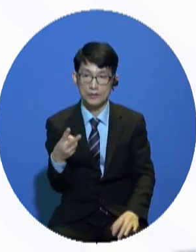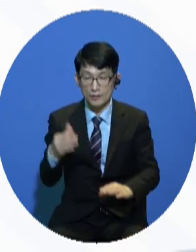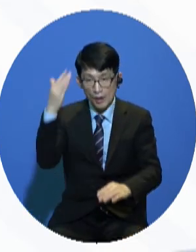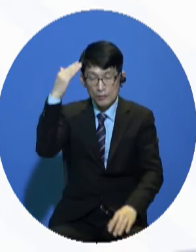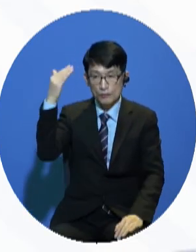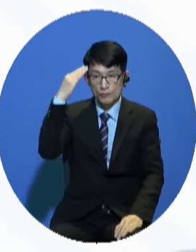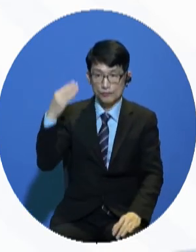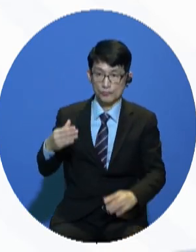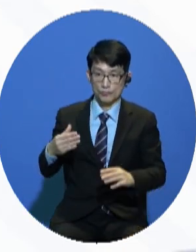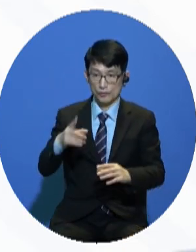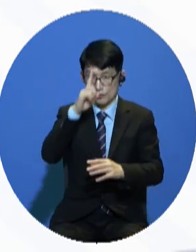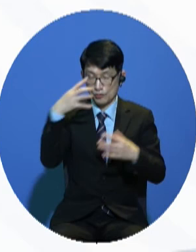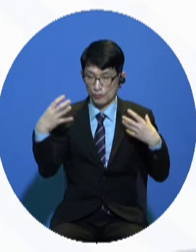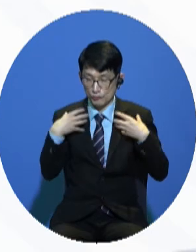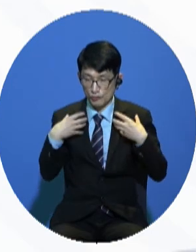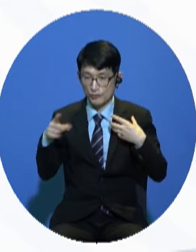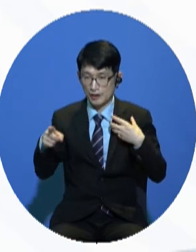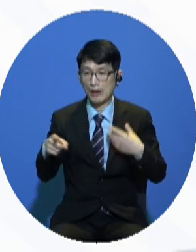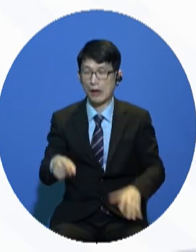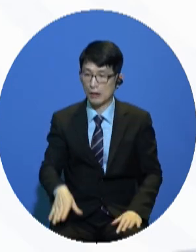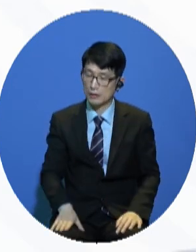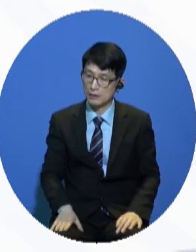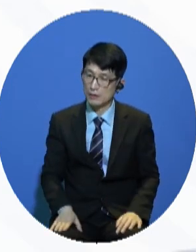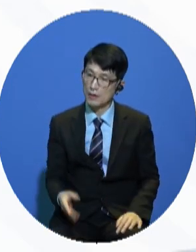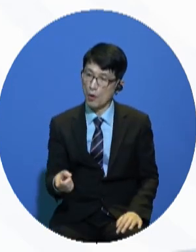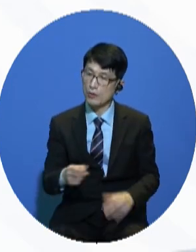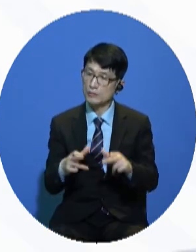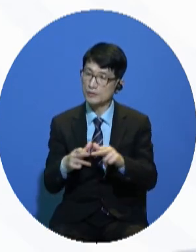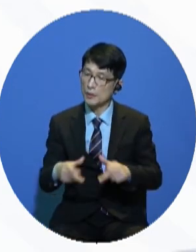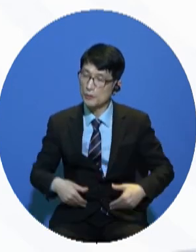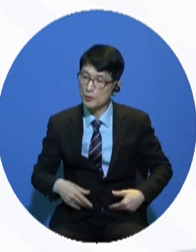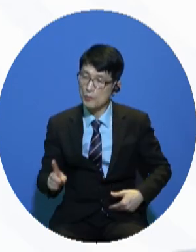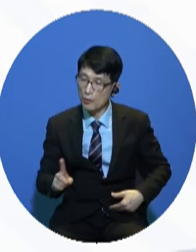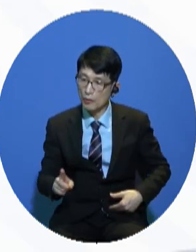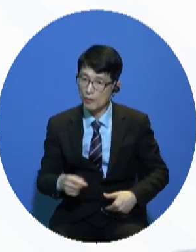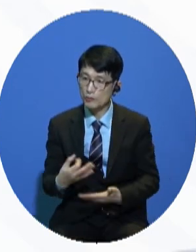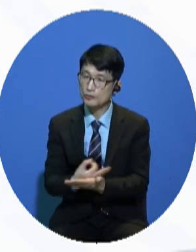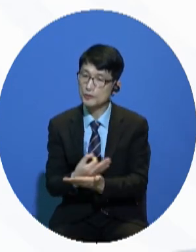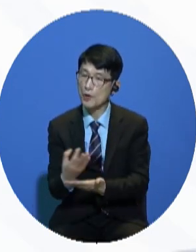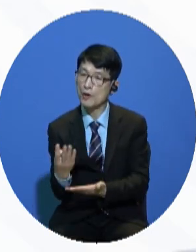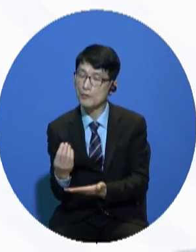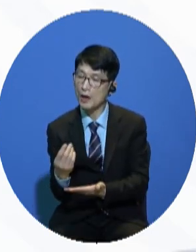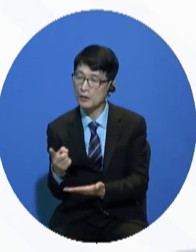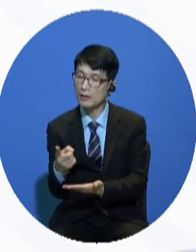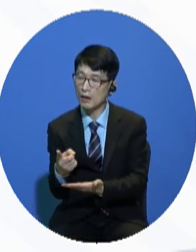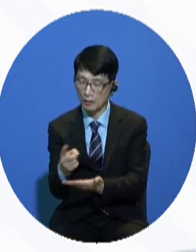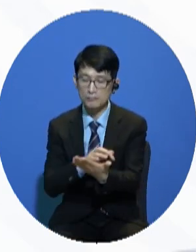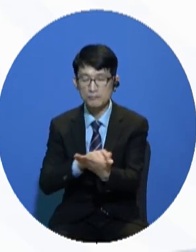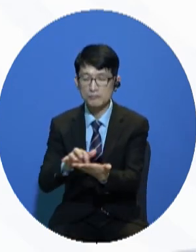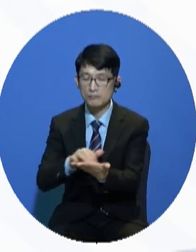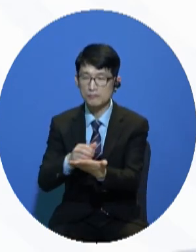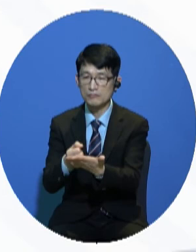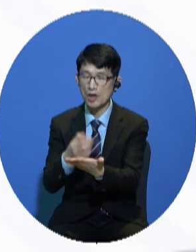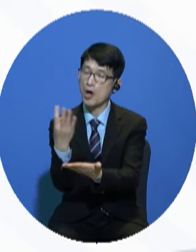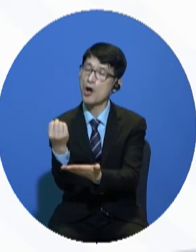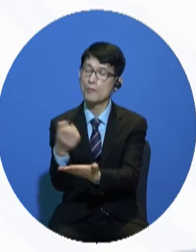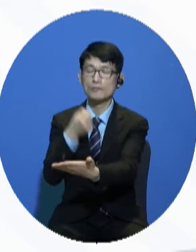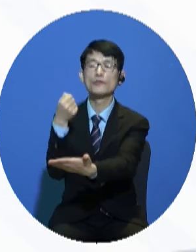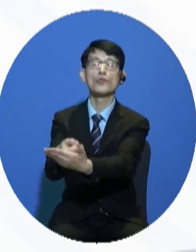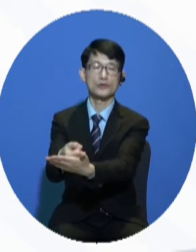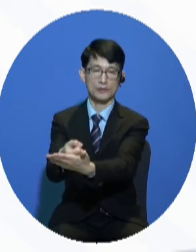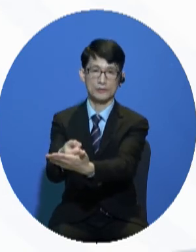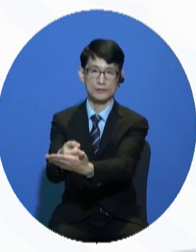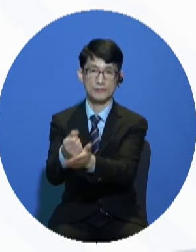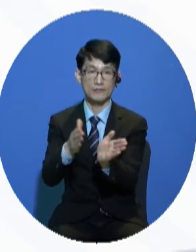모든 서비스를 다 결정해 버립니다. 소득 기준이나 장애 유형이나 장애 정도에 따라서. 그렇지만 호주는 그렇지 않고, 스웨덴은 그렇지